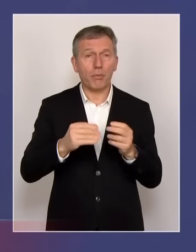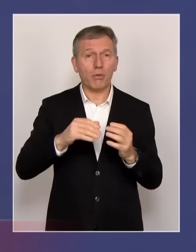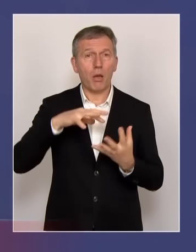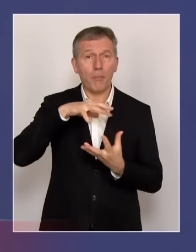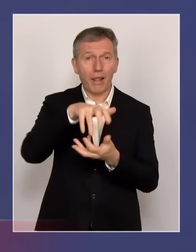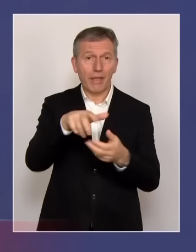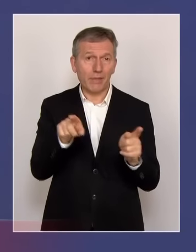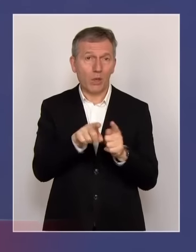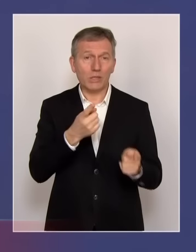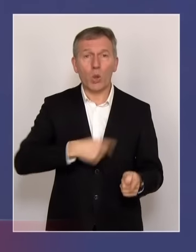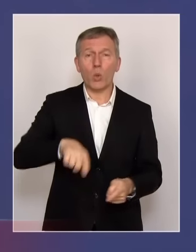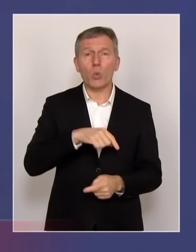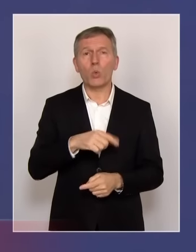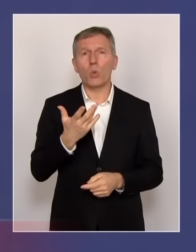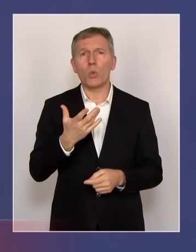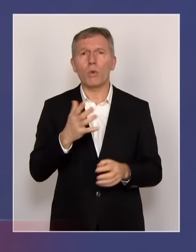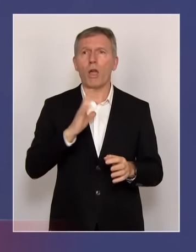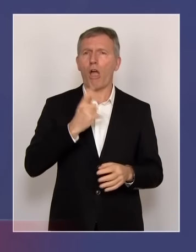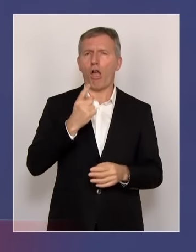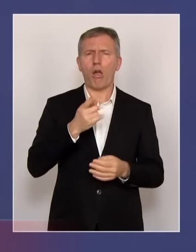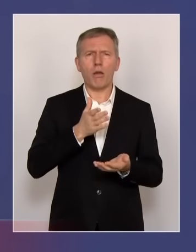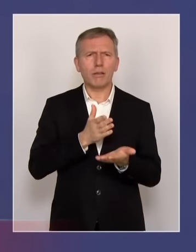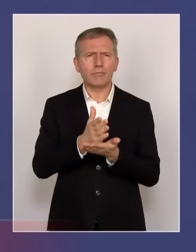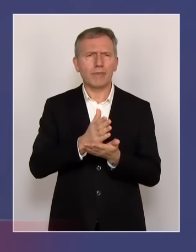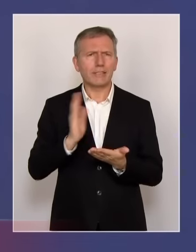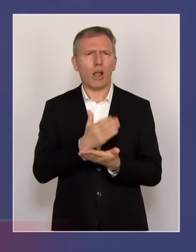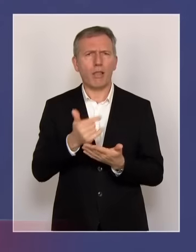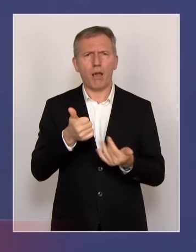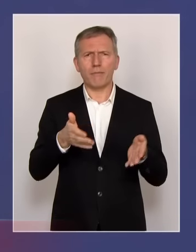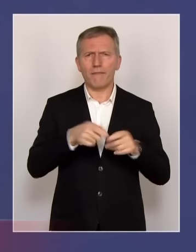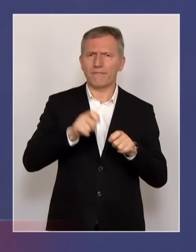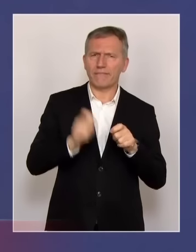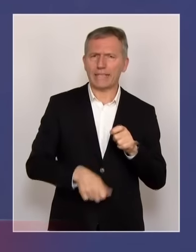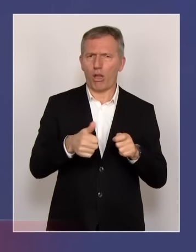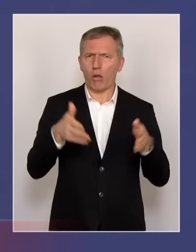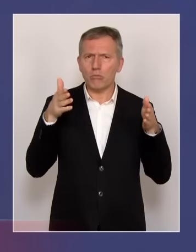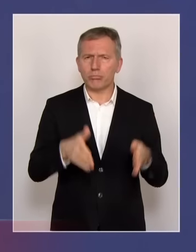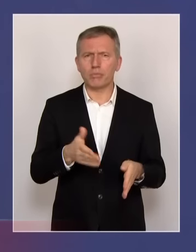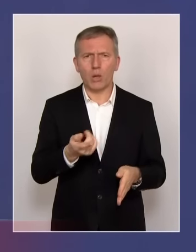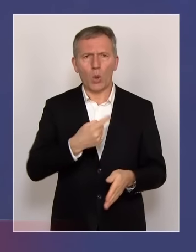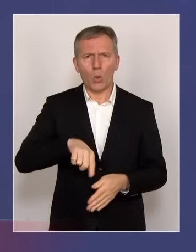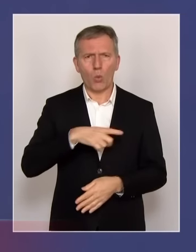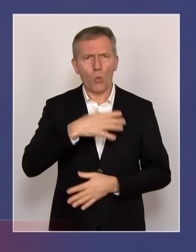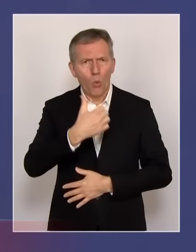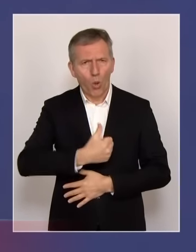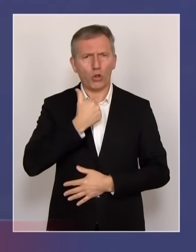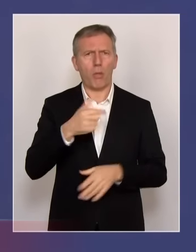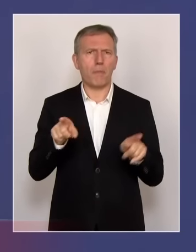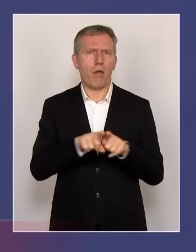montrer qu'il n'y a jamais chez nous de double standard et que nous avons bien, là aussi, notre autonomie.